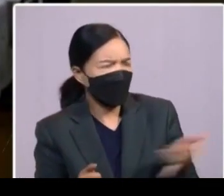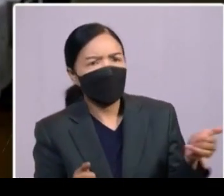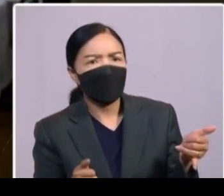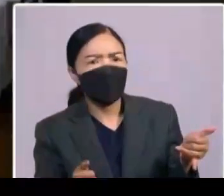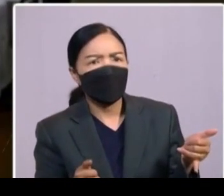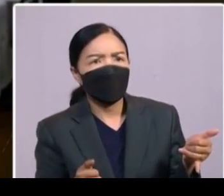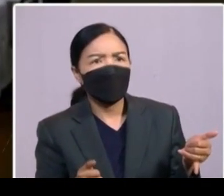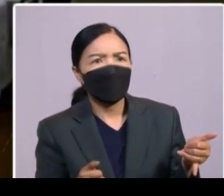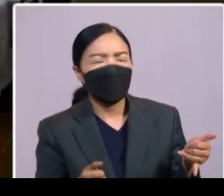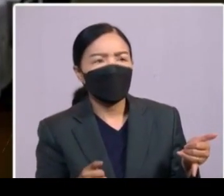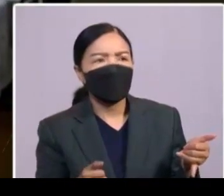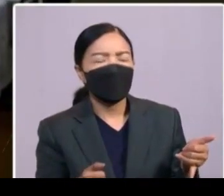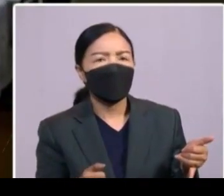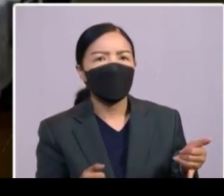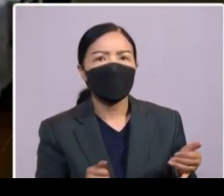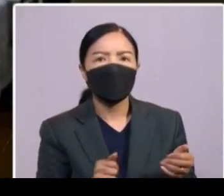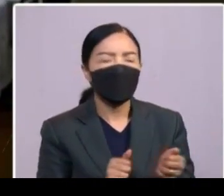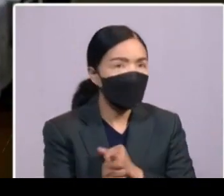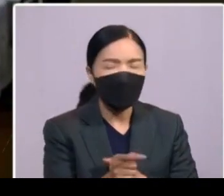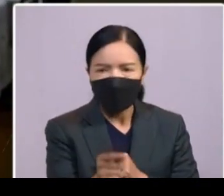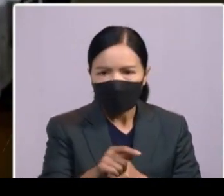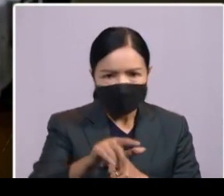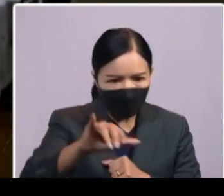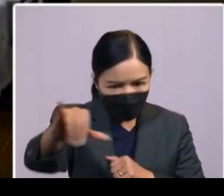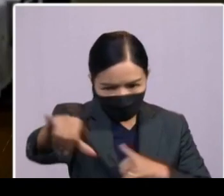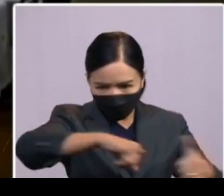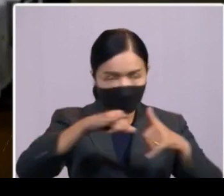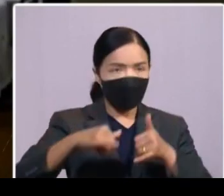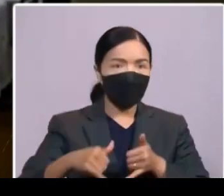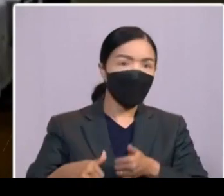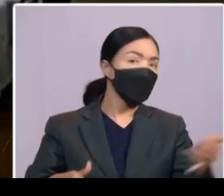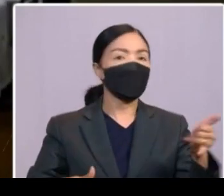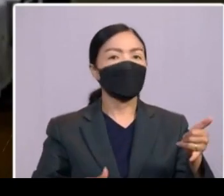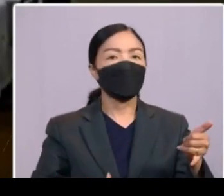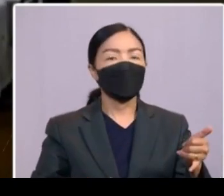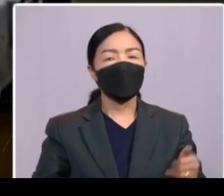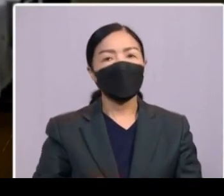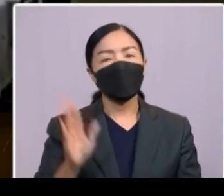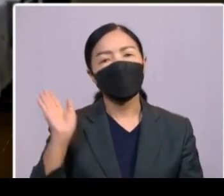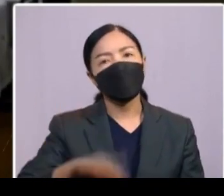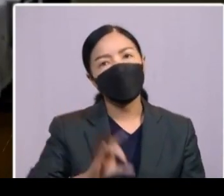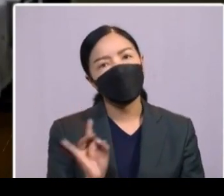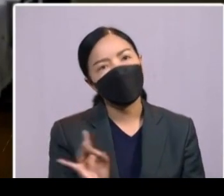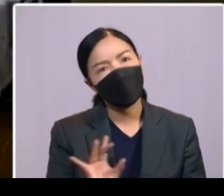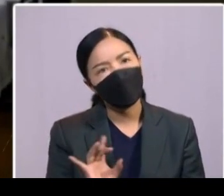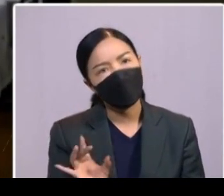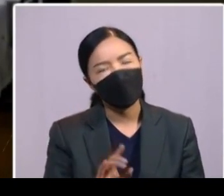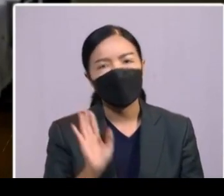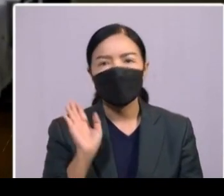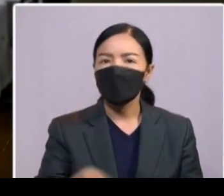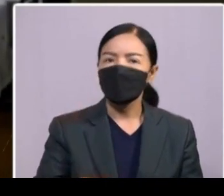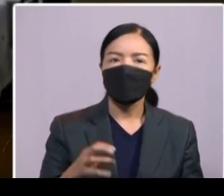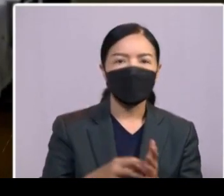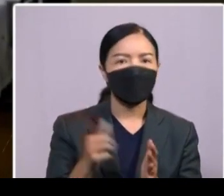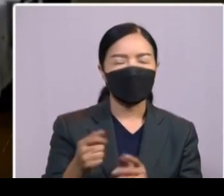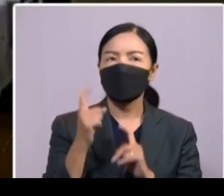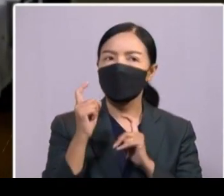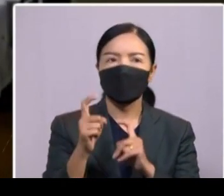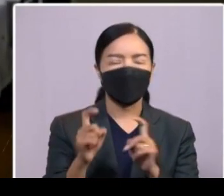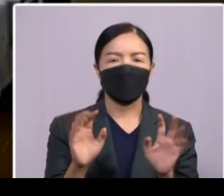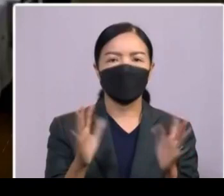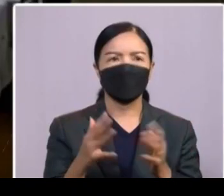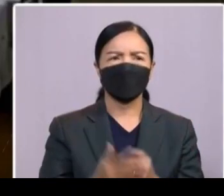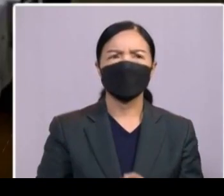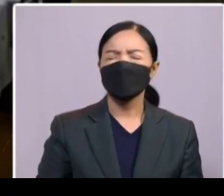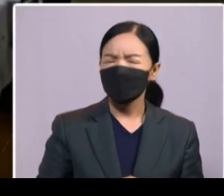องอะค่ะวิ่งทันเพราะว่าเห็นสุนัขวิ่งเข้ามาน้องก็เลยวิ่งหลบหนีไปนะคะเคราะห์ดีที่ไม่ได้รับอันตราย